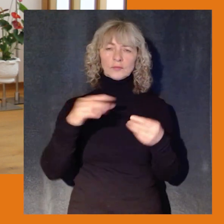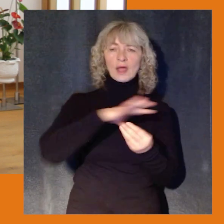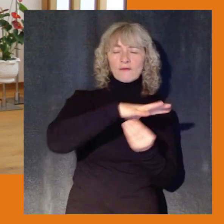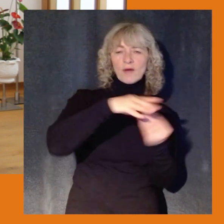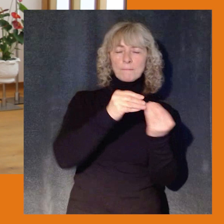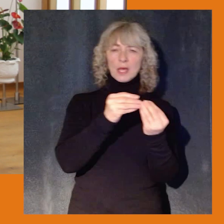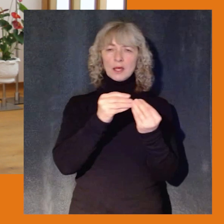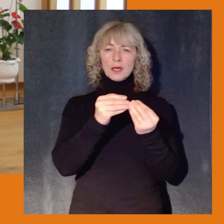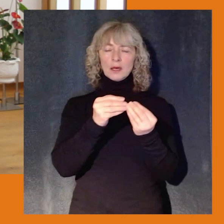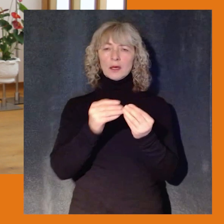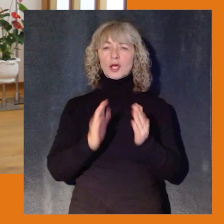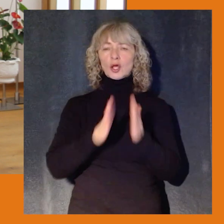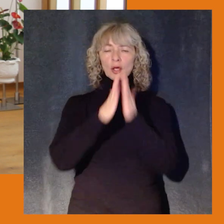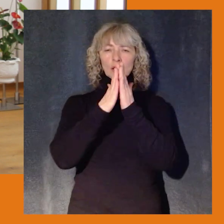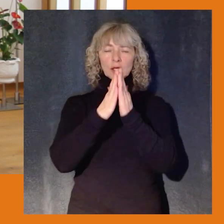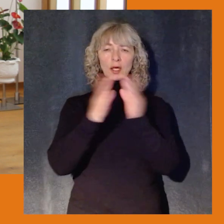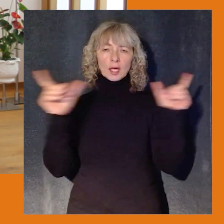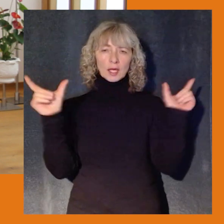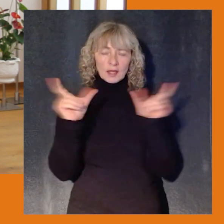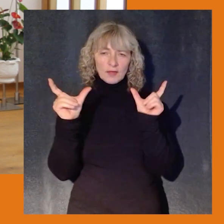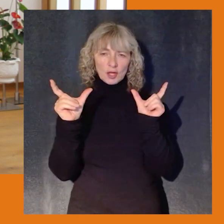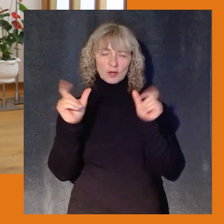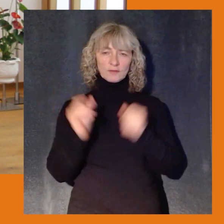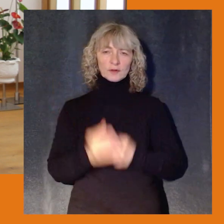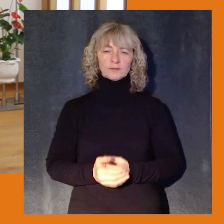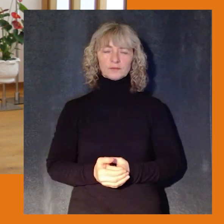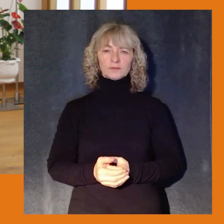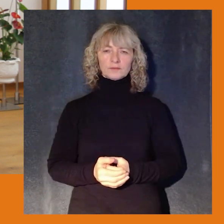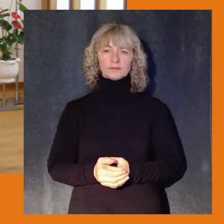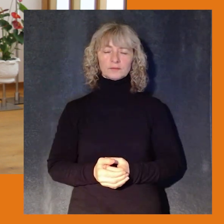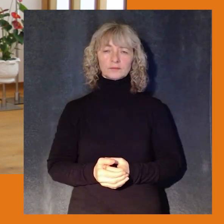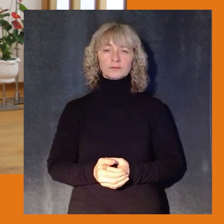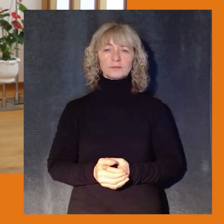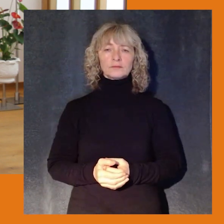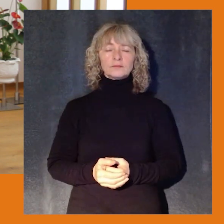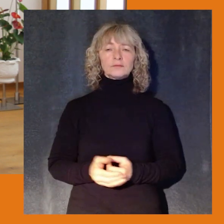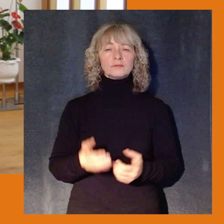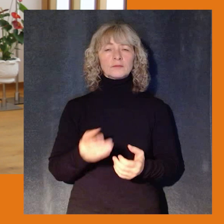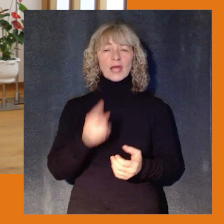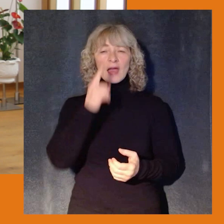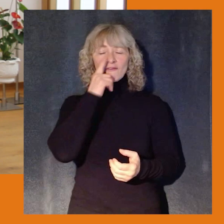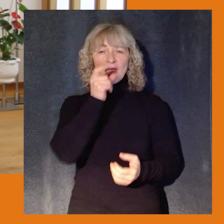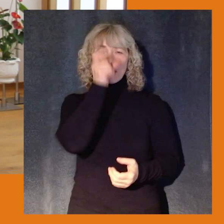und miteinander in der Familie, in der Kirche und auch in der Gesellschaft.